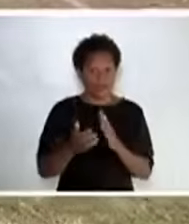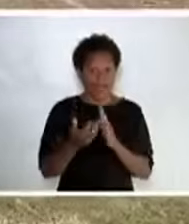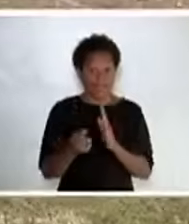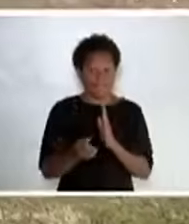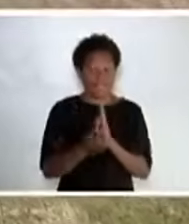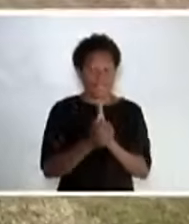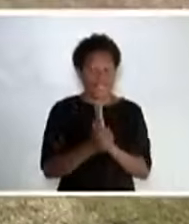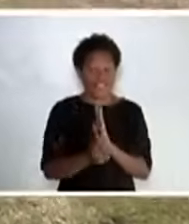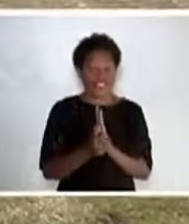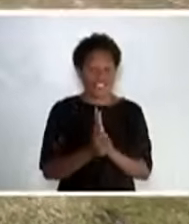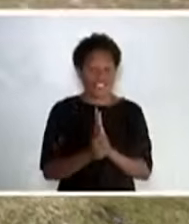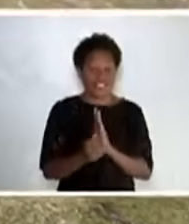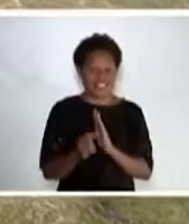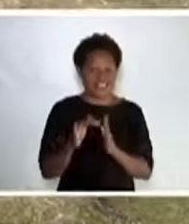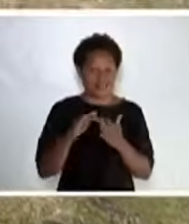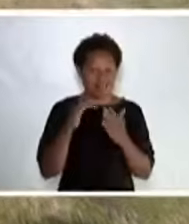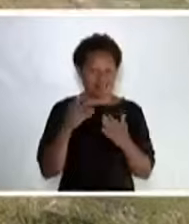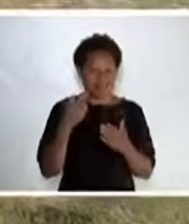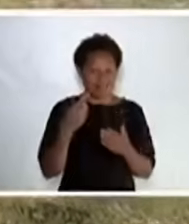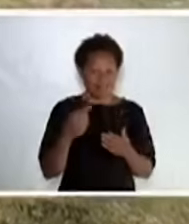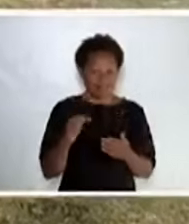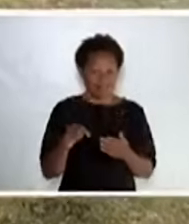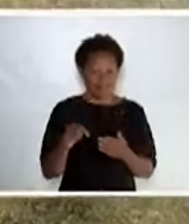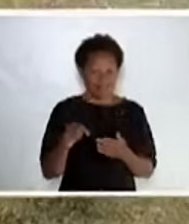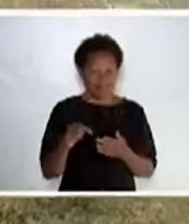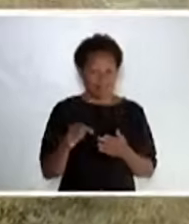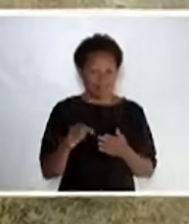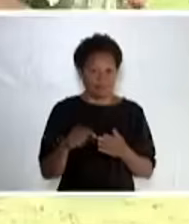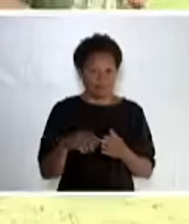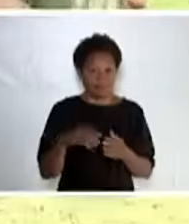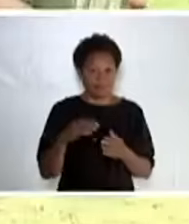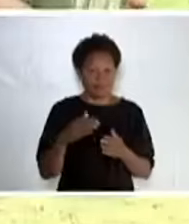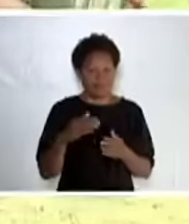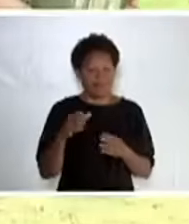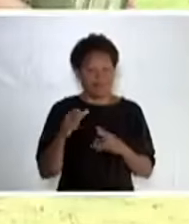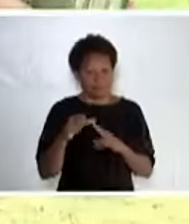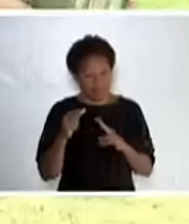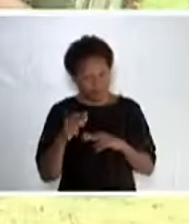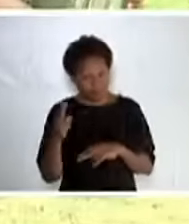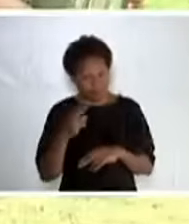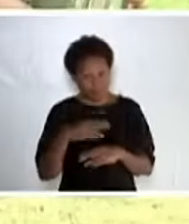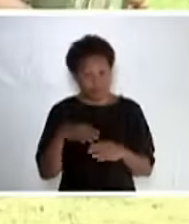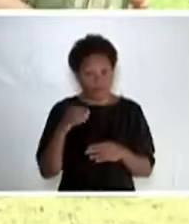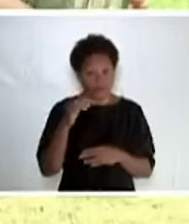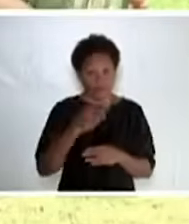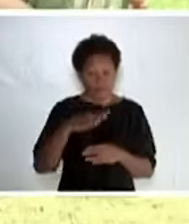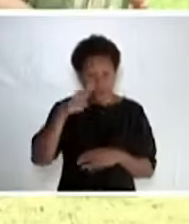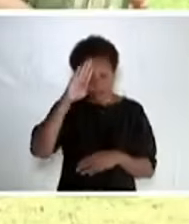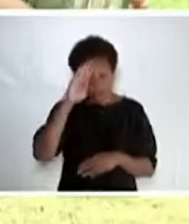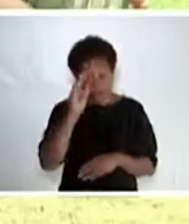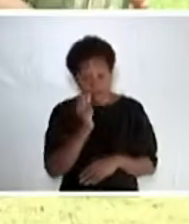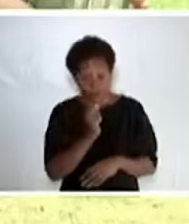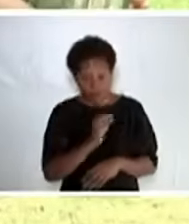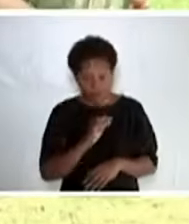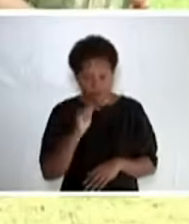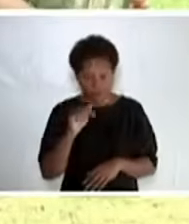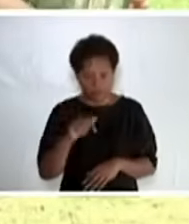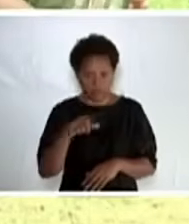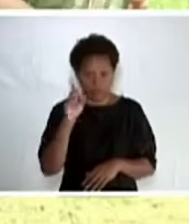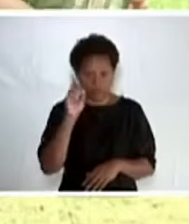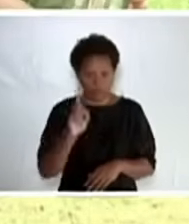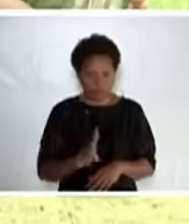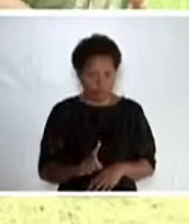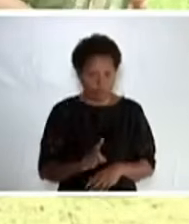ai tavi vever ni vento kai ko mati ni tu a beira era bulang ito kai tiko en na singa benaka ni kua da redir na len